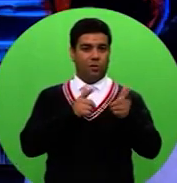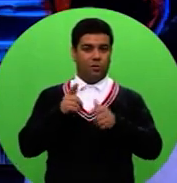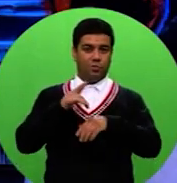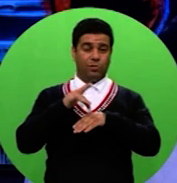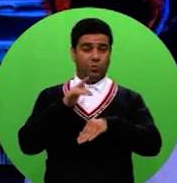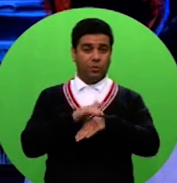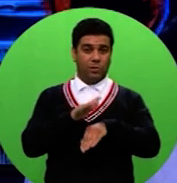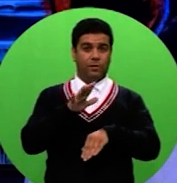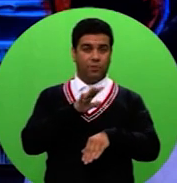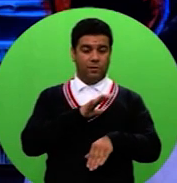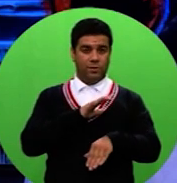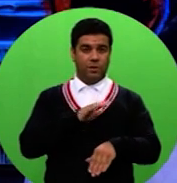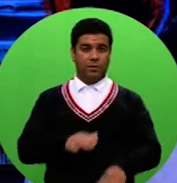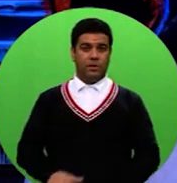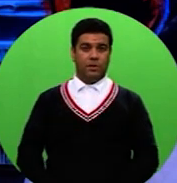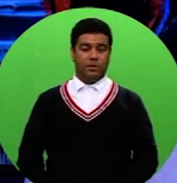Расплющиваем